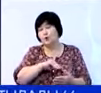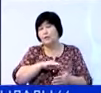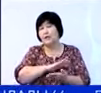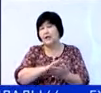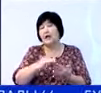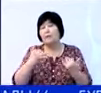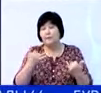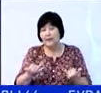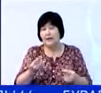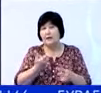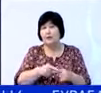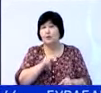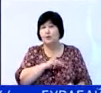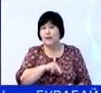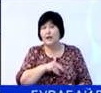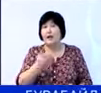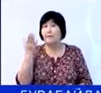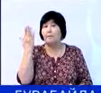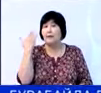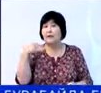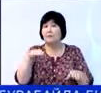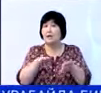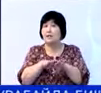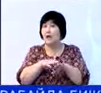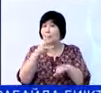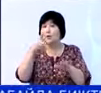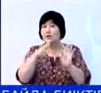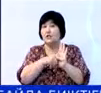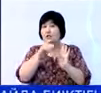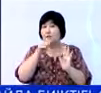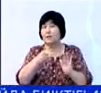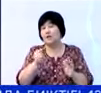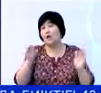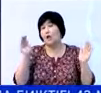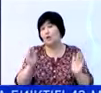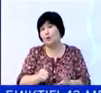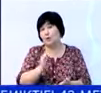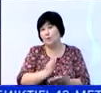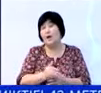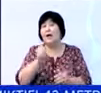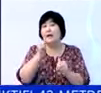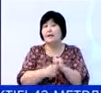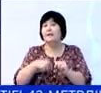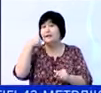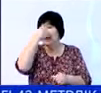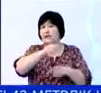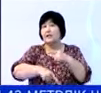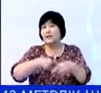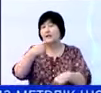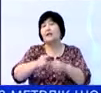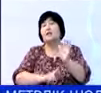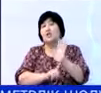Яғни биылғы жұмыстар былтырмен салыстырғанда 37 мың гектарға төмен болып отыр. Бұл жылдан жылға келе